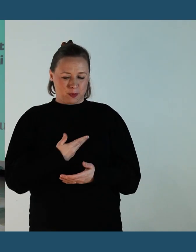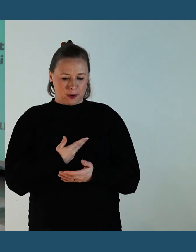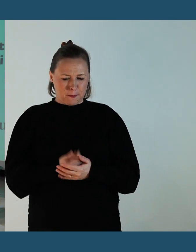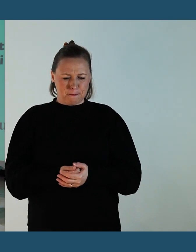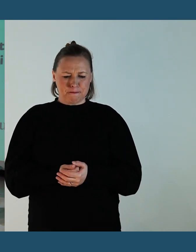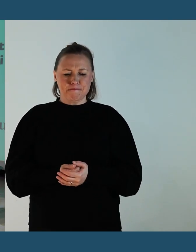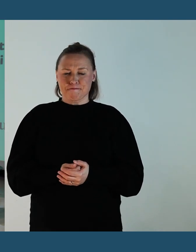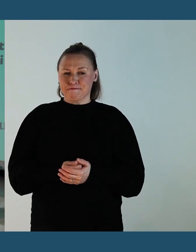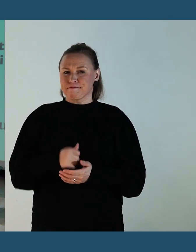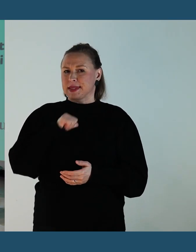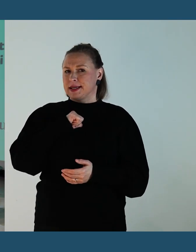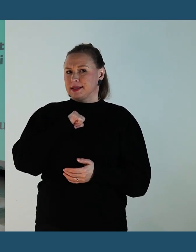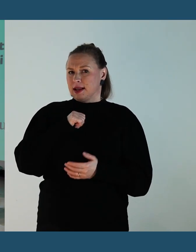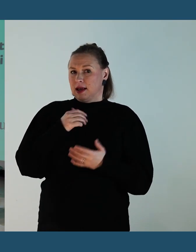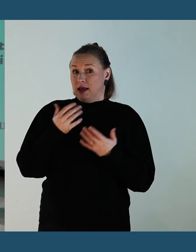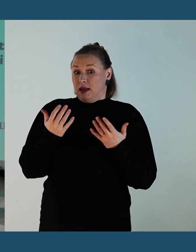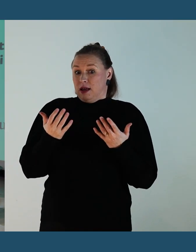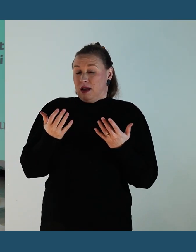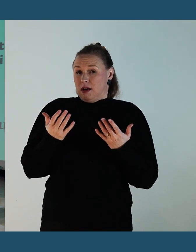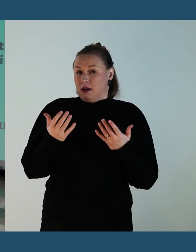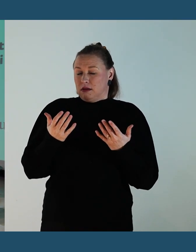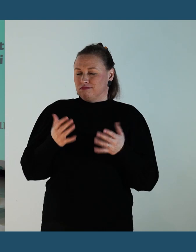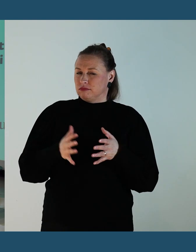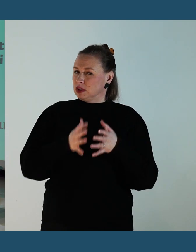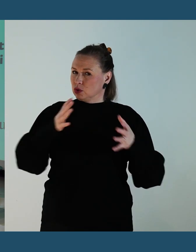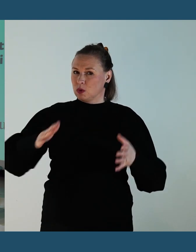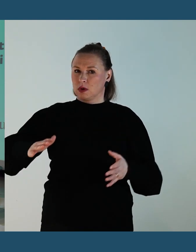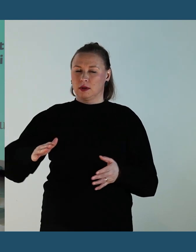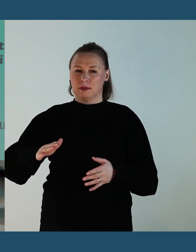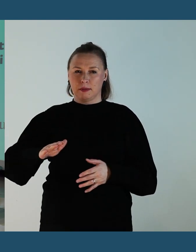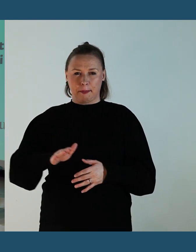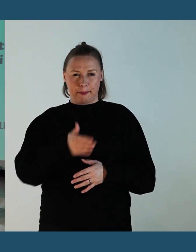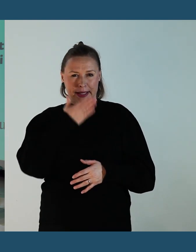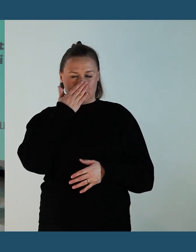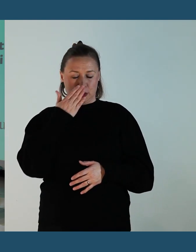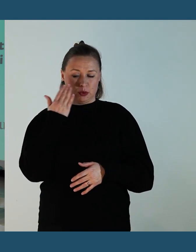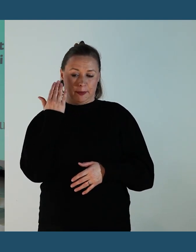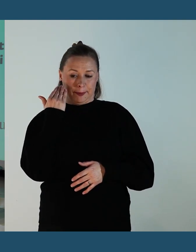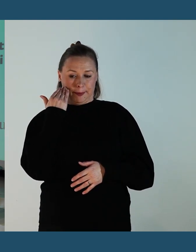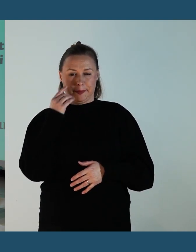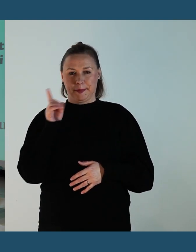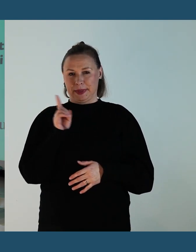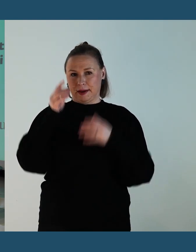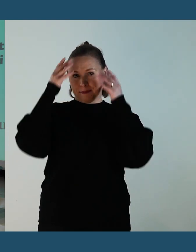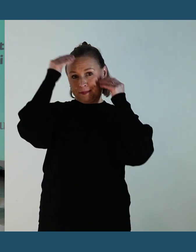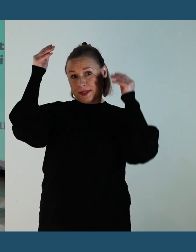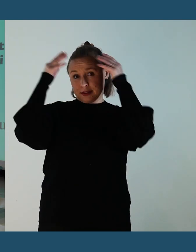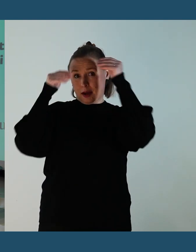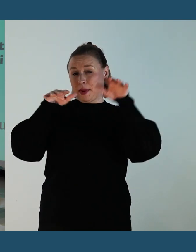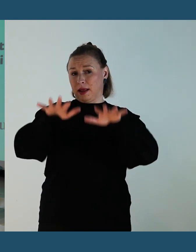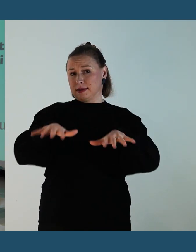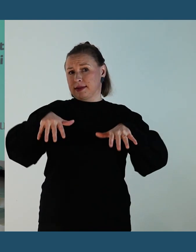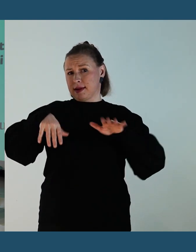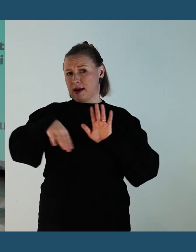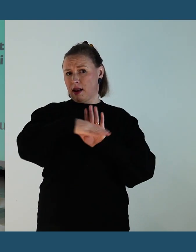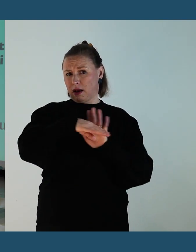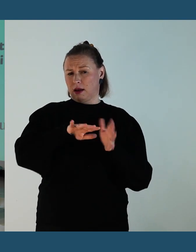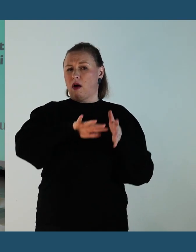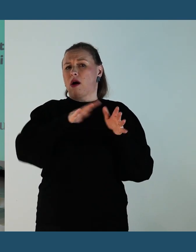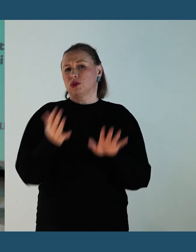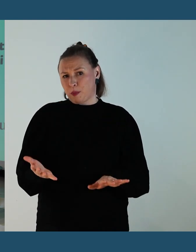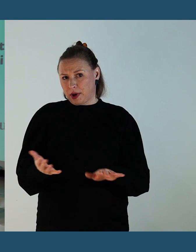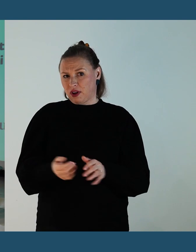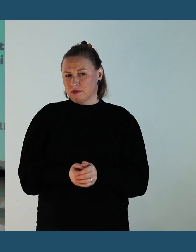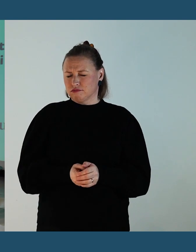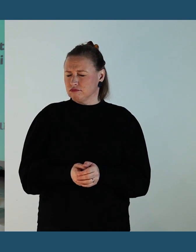yksi henkilökohtaisemmista isoimmista pettymyksistä nyt ihan lähiaikoina tämä saamelaiskäräjälain kaatuminen. Sen eteen tehtiin